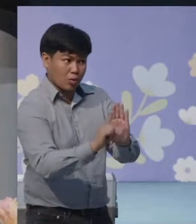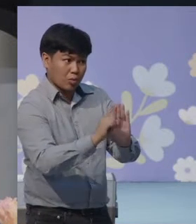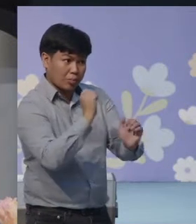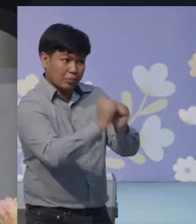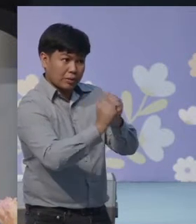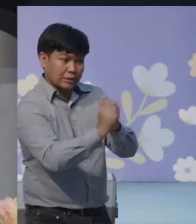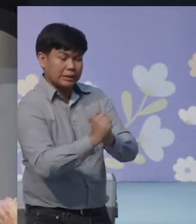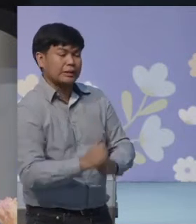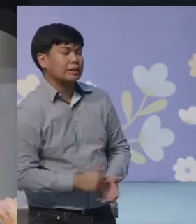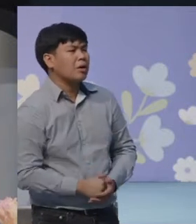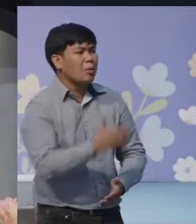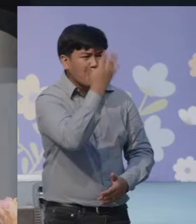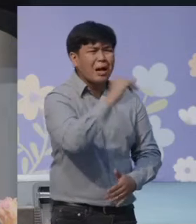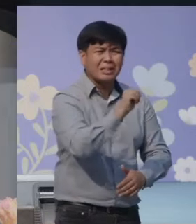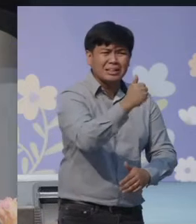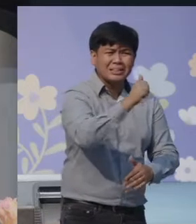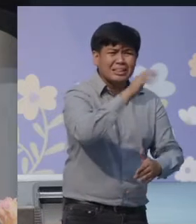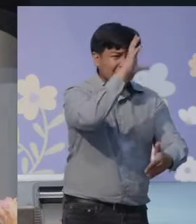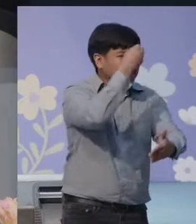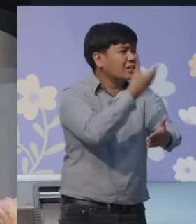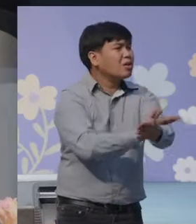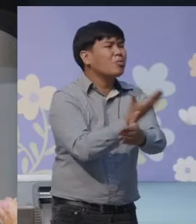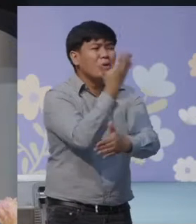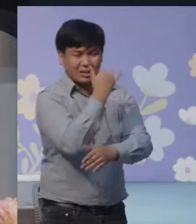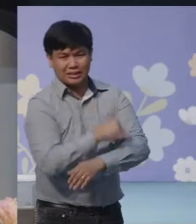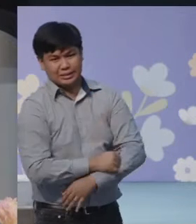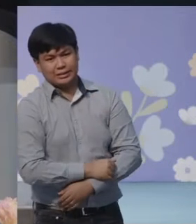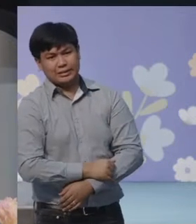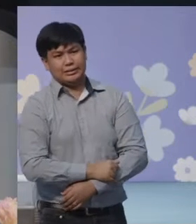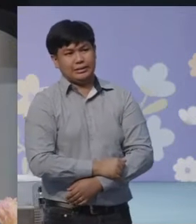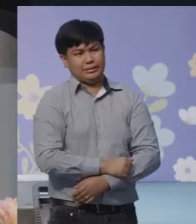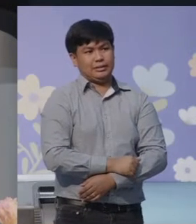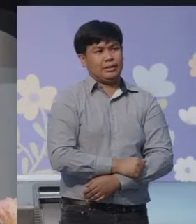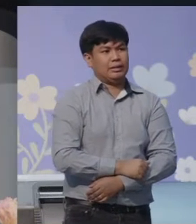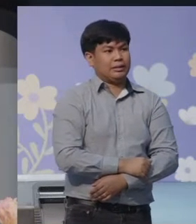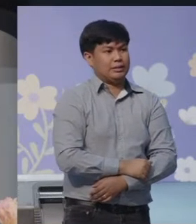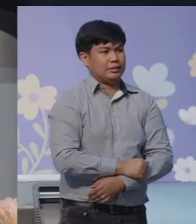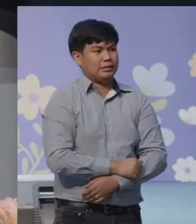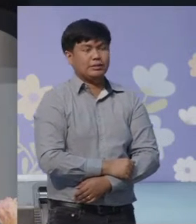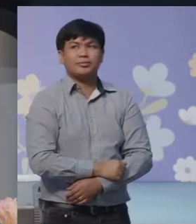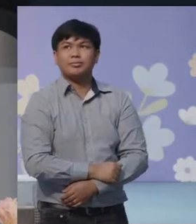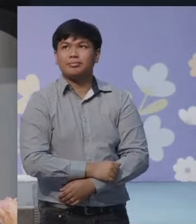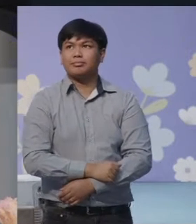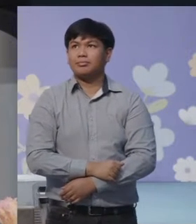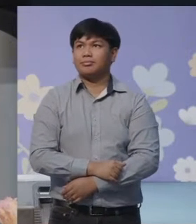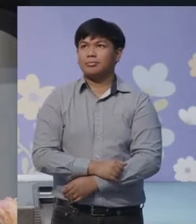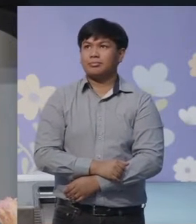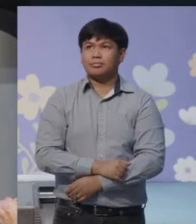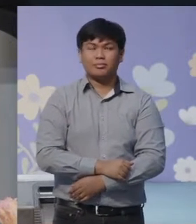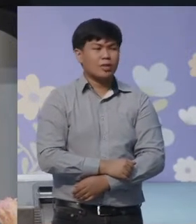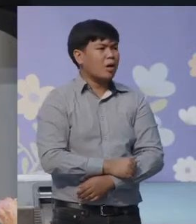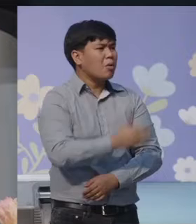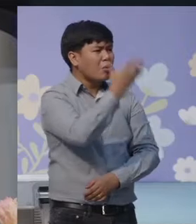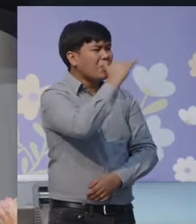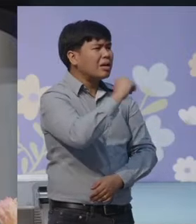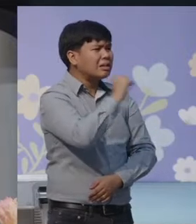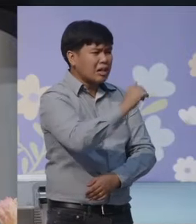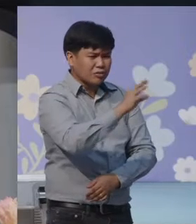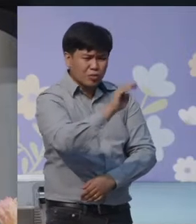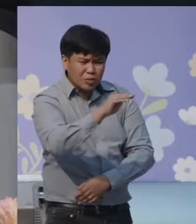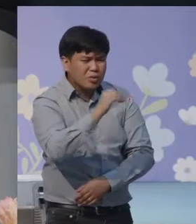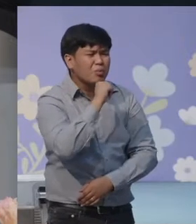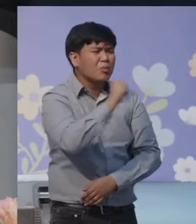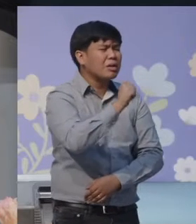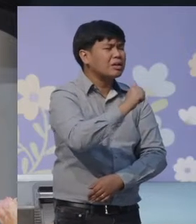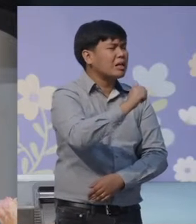ng 10 doon? Ba't 10 ang ginamit at hindi 20? Hindi 14, hindi 15. Kasi